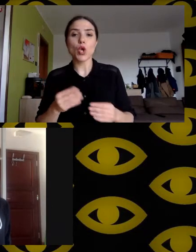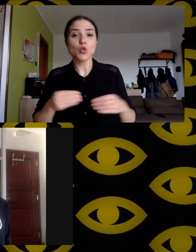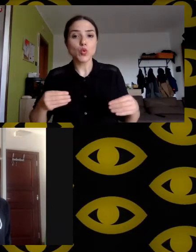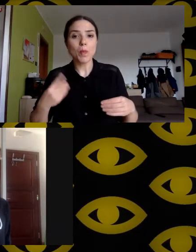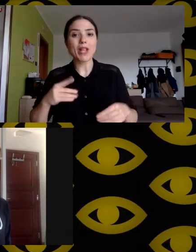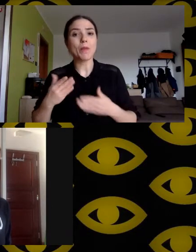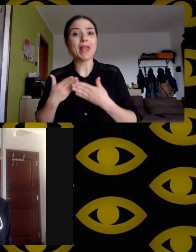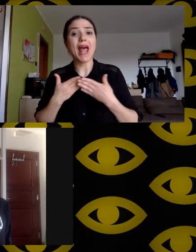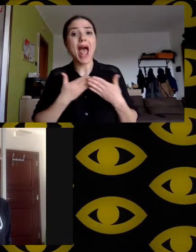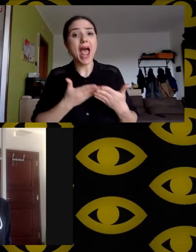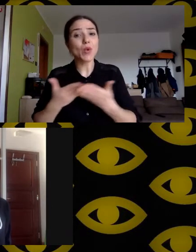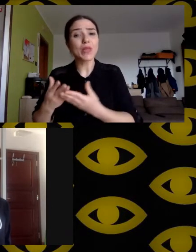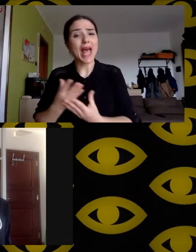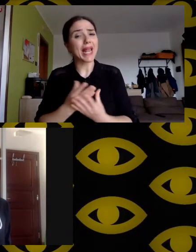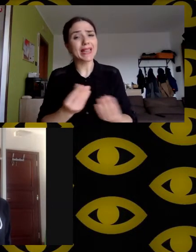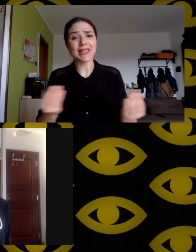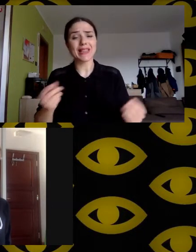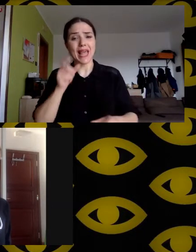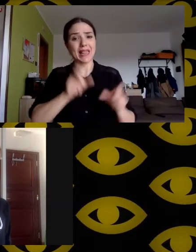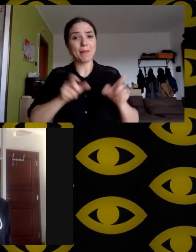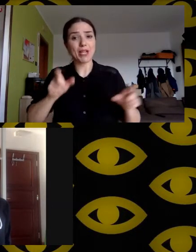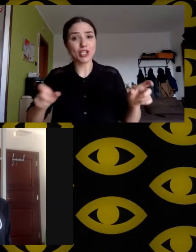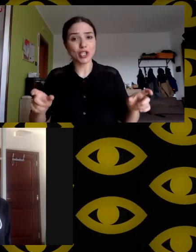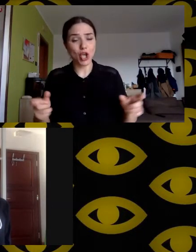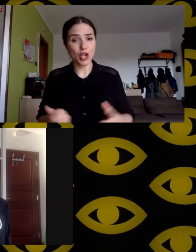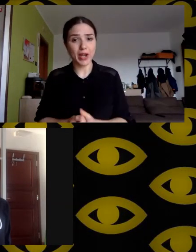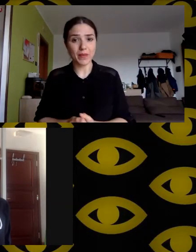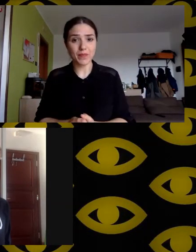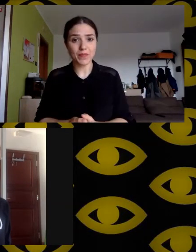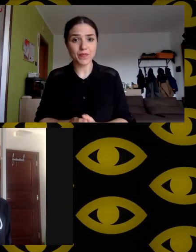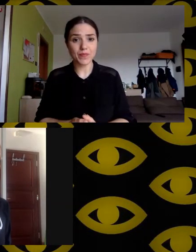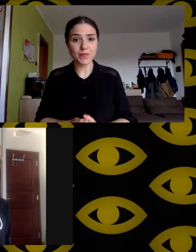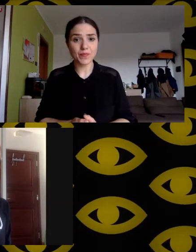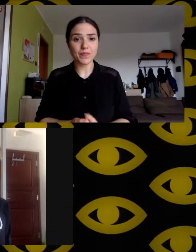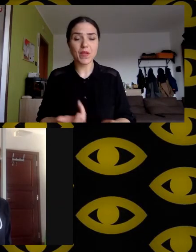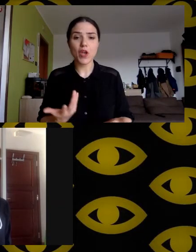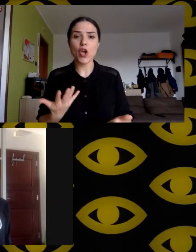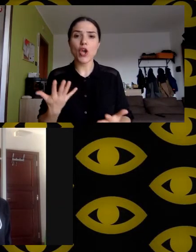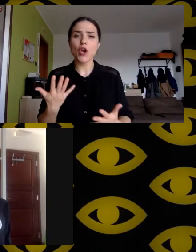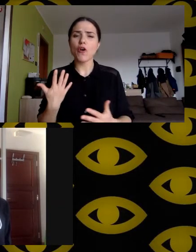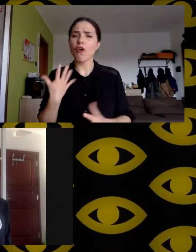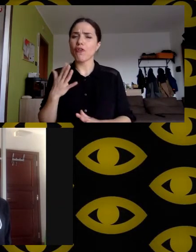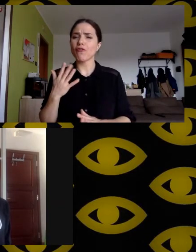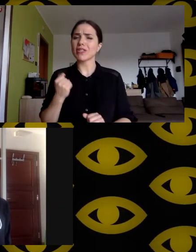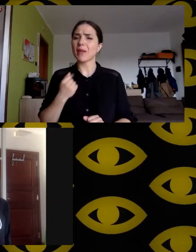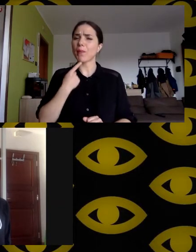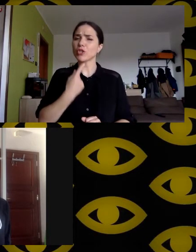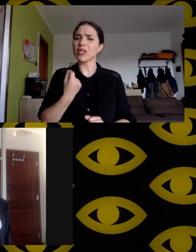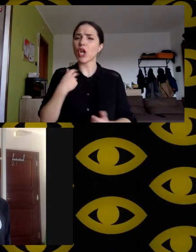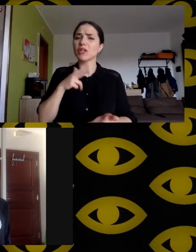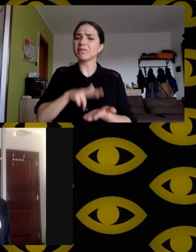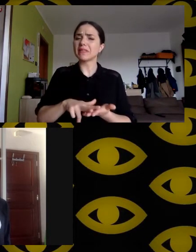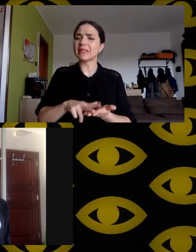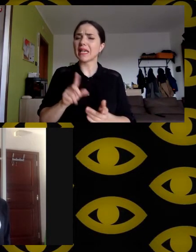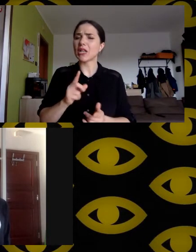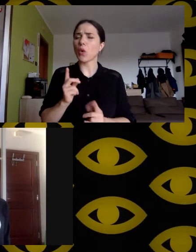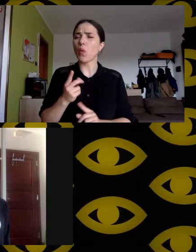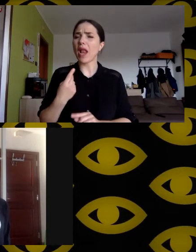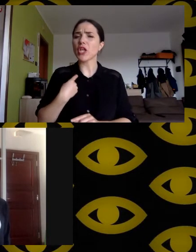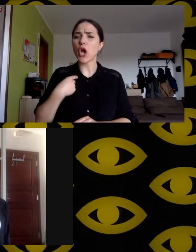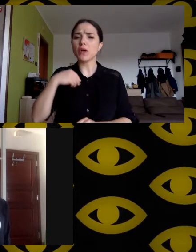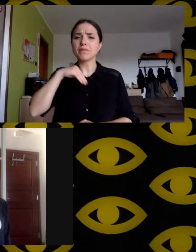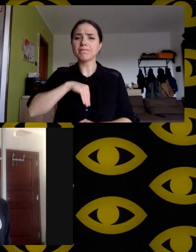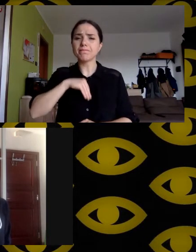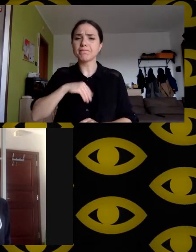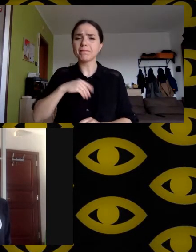dolore diminuisse, perché conservo il dolore. Forse ecco la mia ricetta, che io non l'ho mai cacciato, non ho mai litigato col mio dolore,